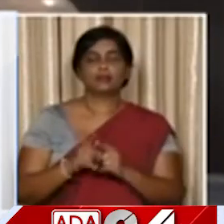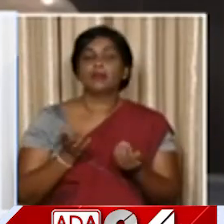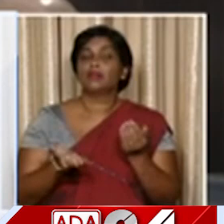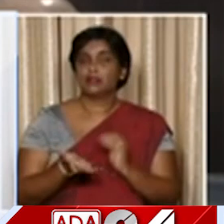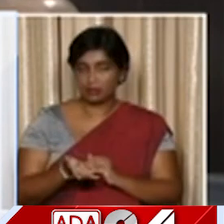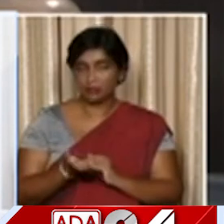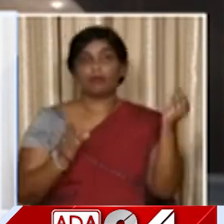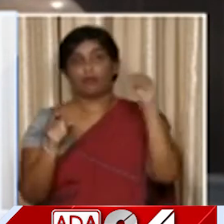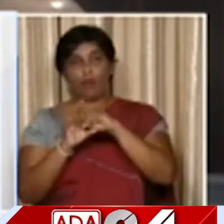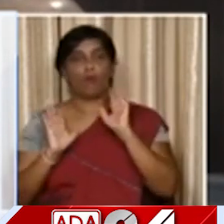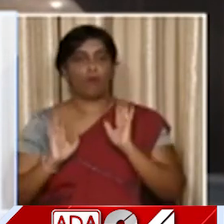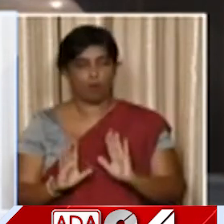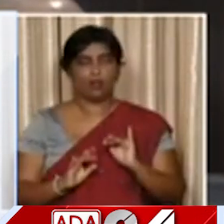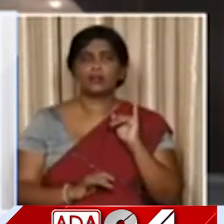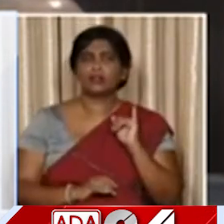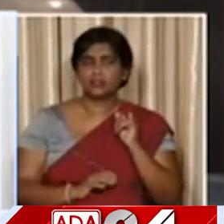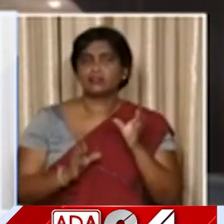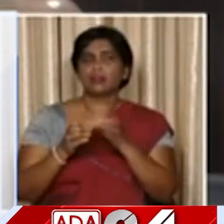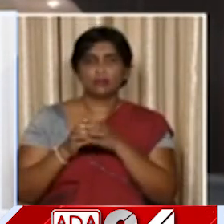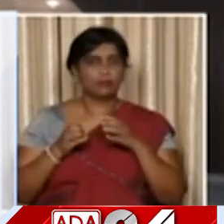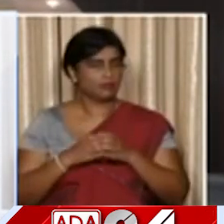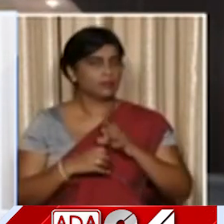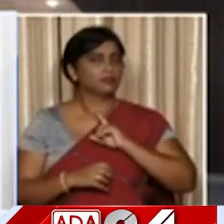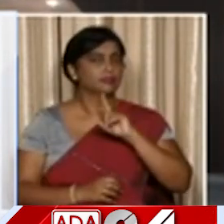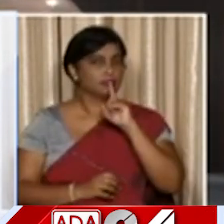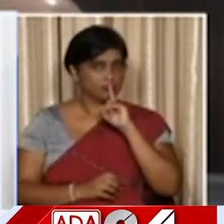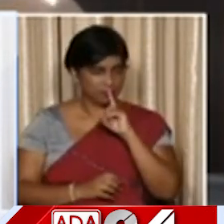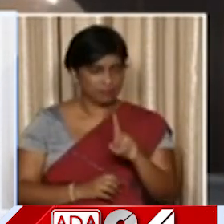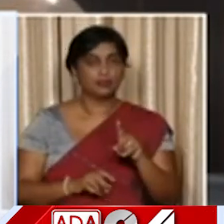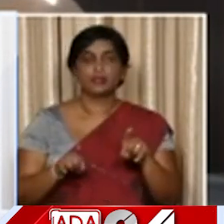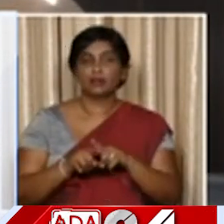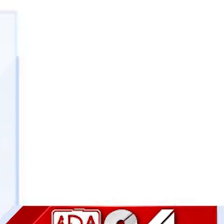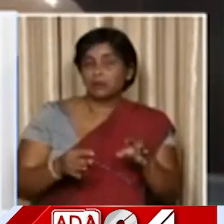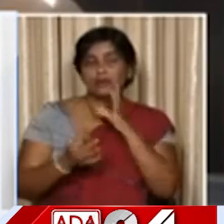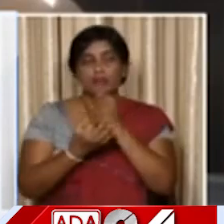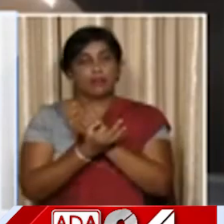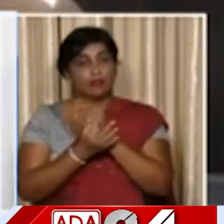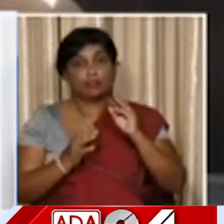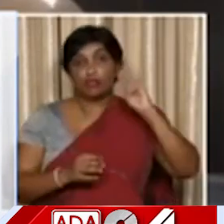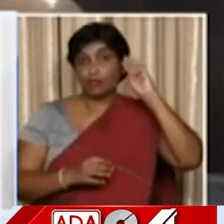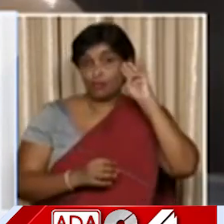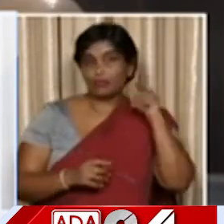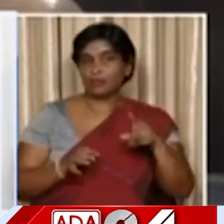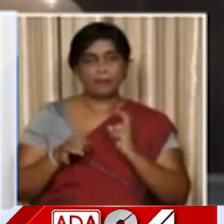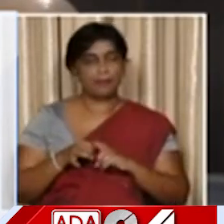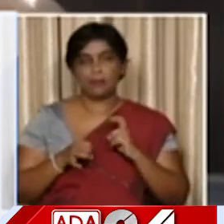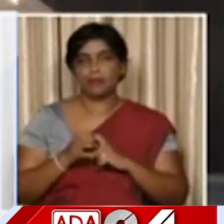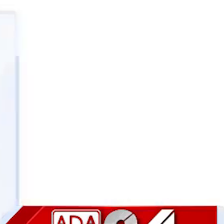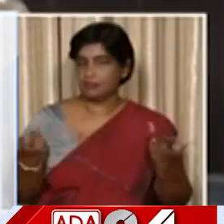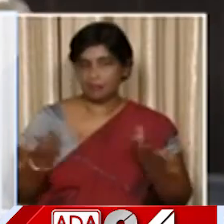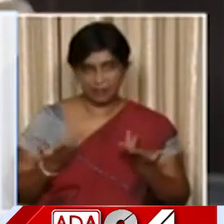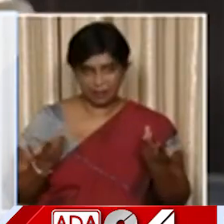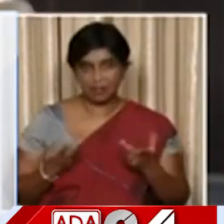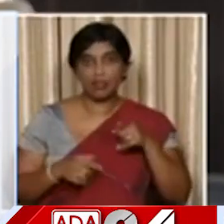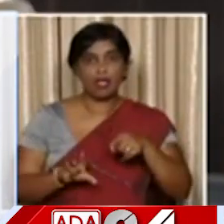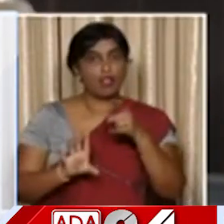තවත් පිරවීමක් කළ යුතුයි. සමහර කණ්ඩායම් ප්‍රකාශ කරනවාක් මෙන් සරල සුන්දර පොරොන්දු වලින් මේ ප්‍රශ්න විසඳෙන්නේ නැහැ.